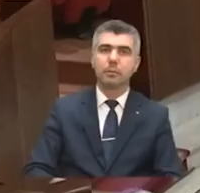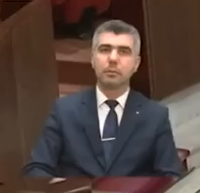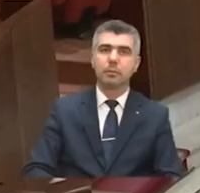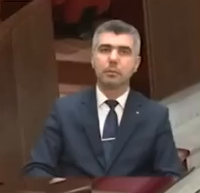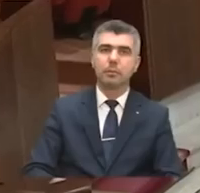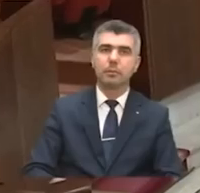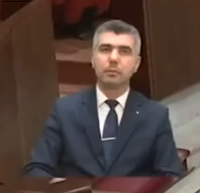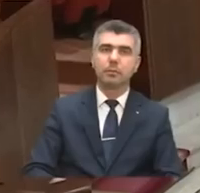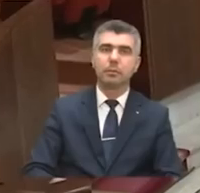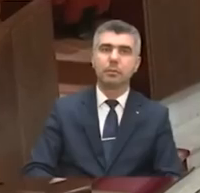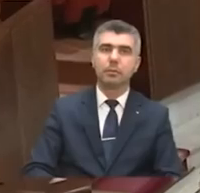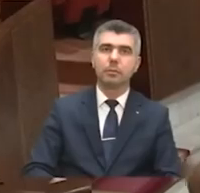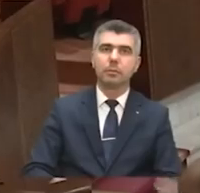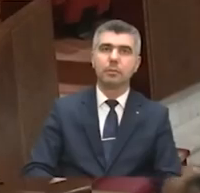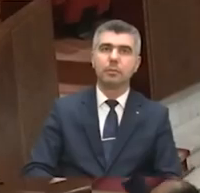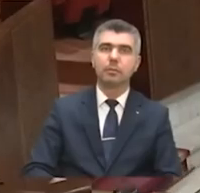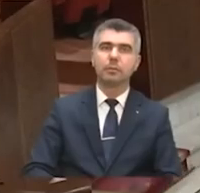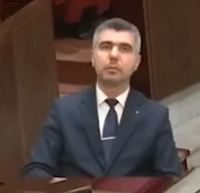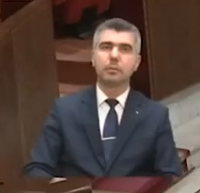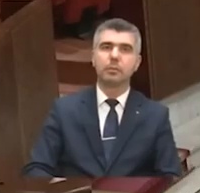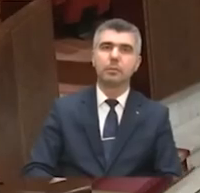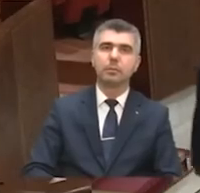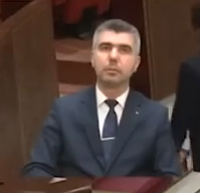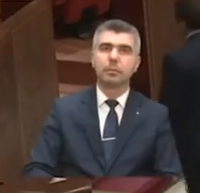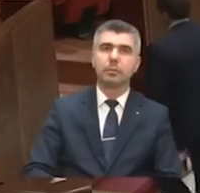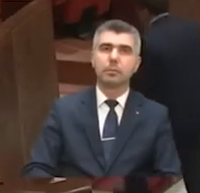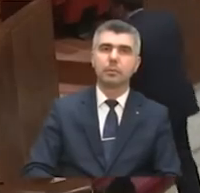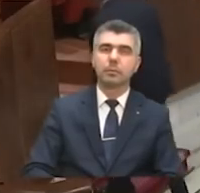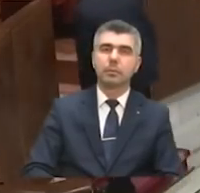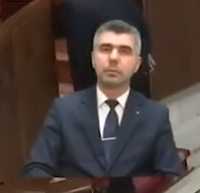تفضل السيمو. السيمو ما عطيتكش كلمه.